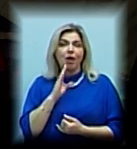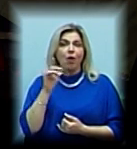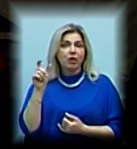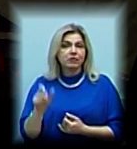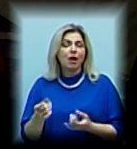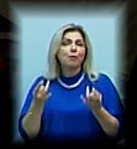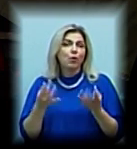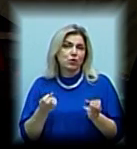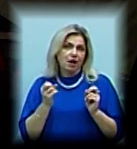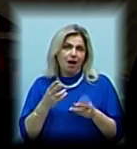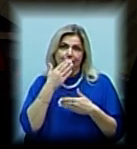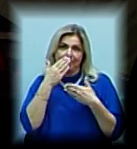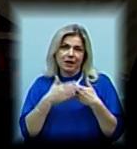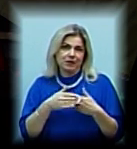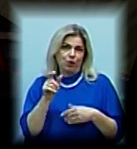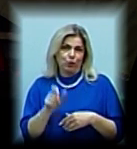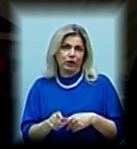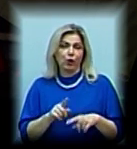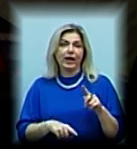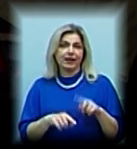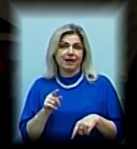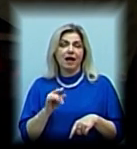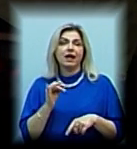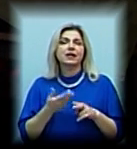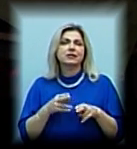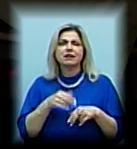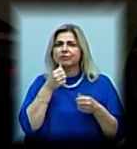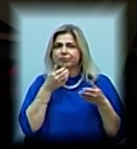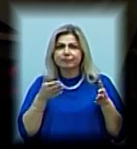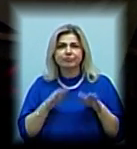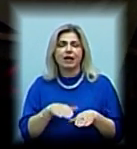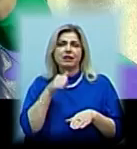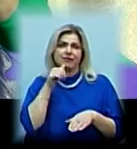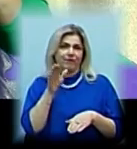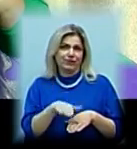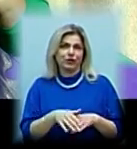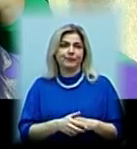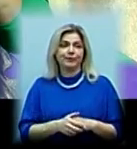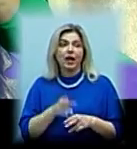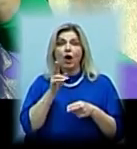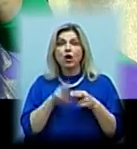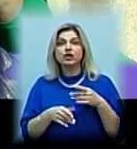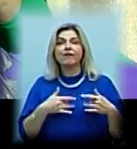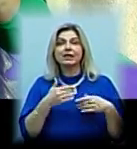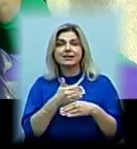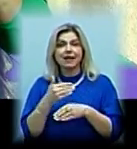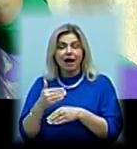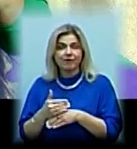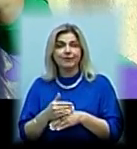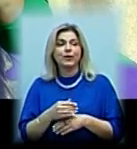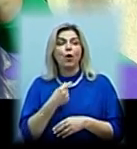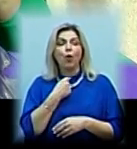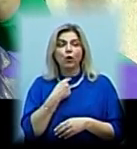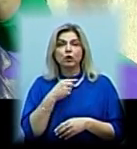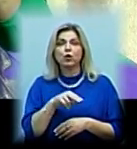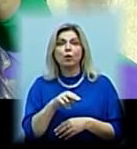близька людина, як рідна людина. І це залишиться на роки, назавжди, напевно. По закінченні вистави, в якій голосом Людмили